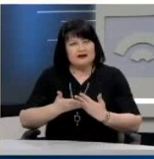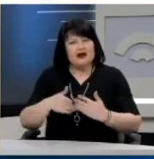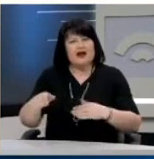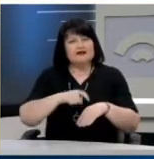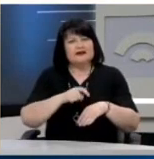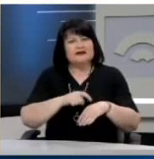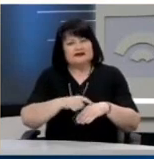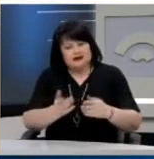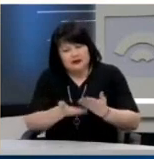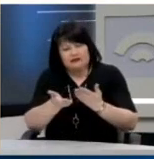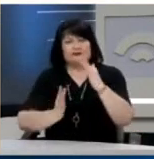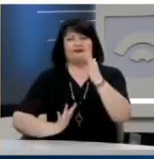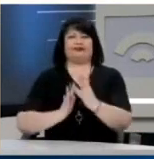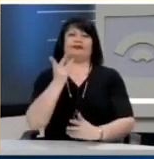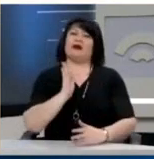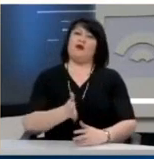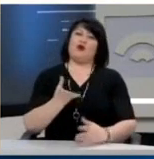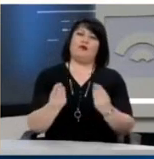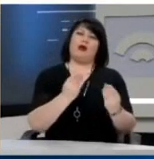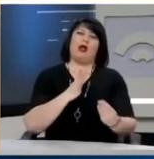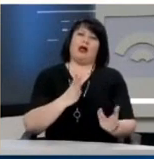επιστροφή των πολλών στην ευημερία.